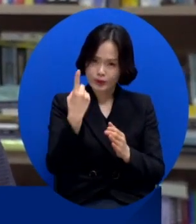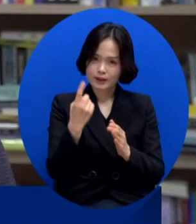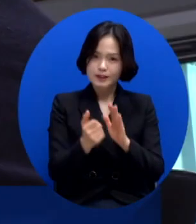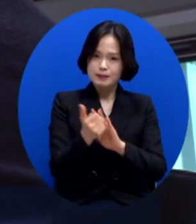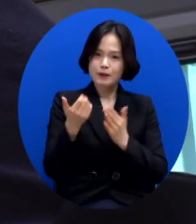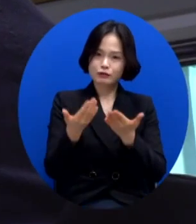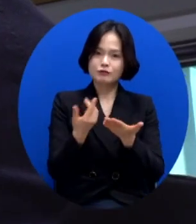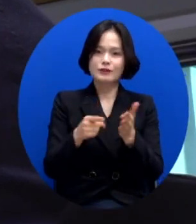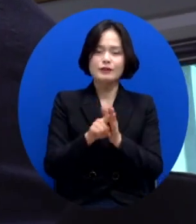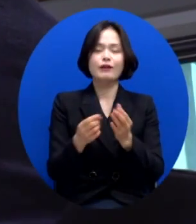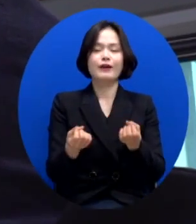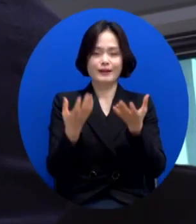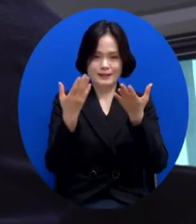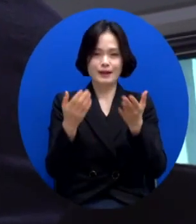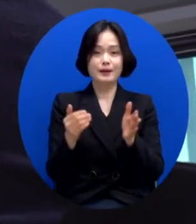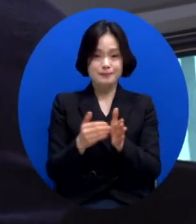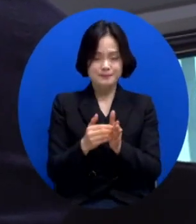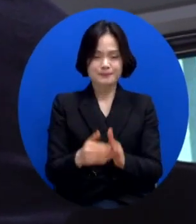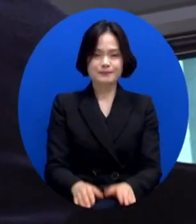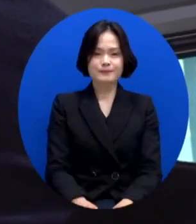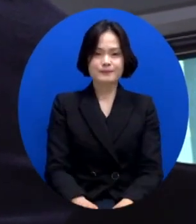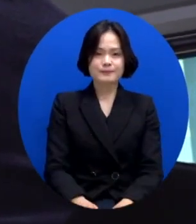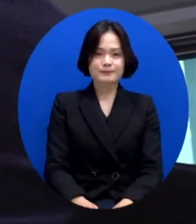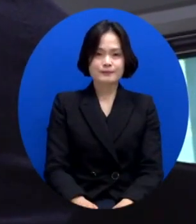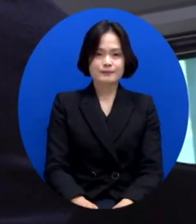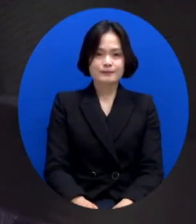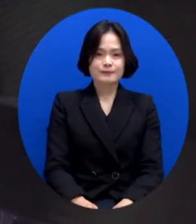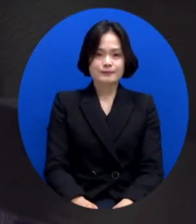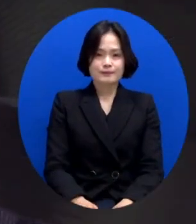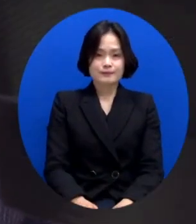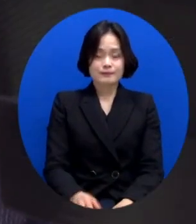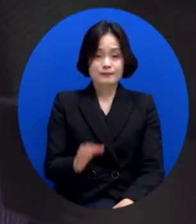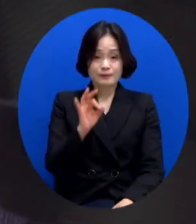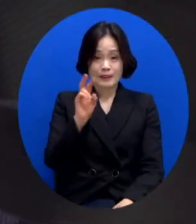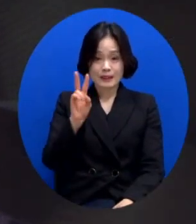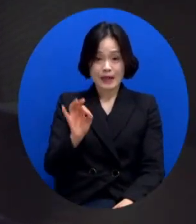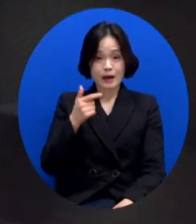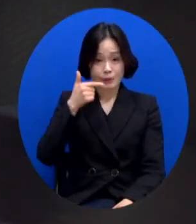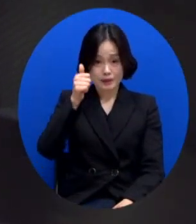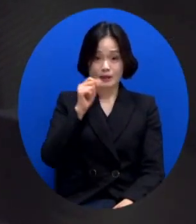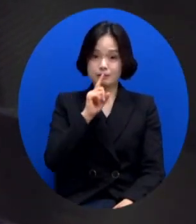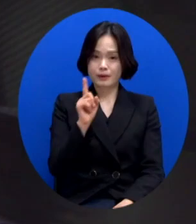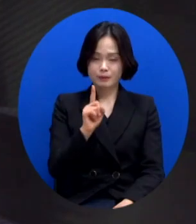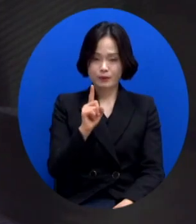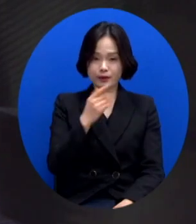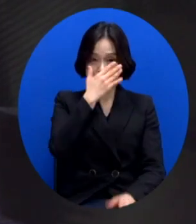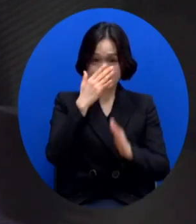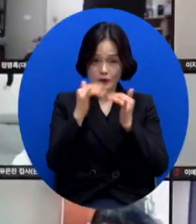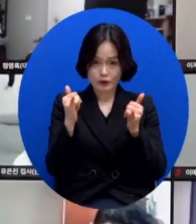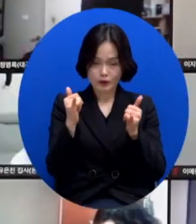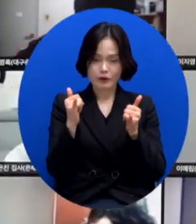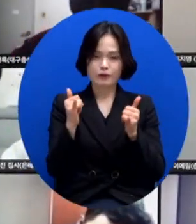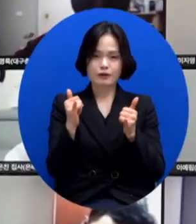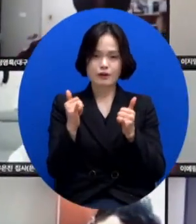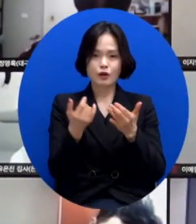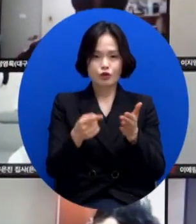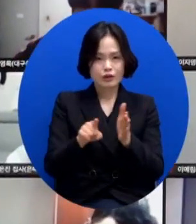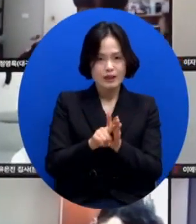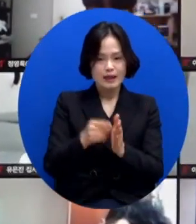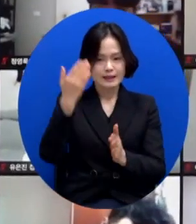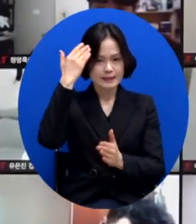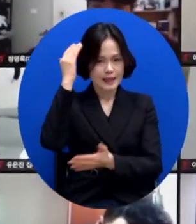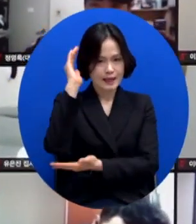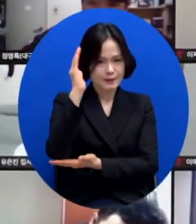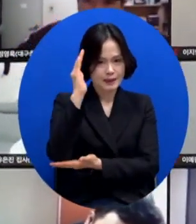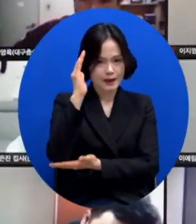됐습니다 한편 청년사역 전문가인 양 목사는 청년 예비 리더 훈련 세미나를 비롯한 청년 사역을